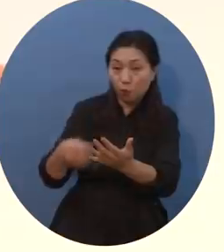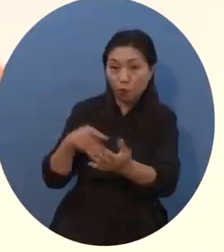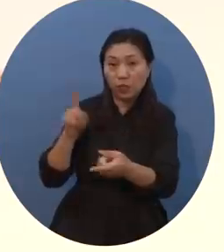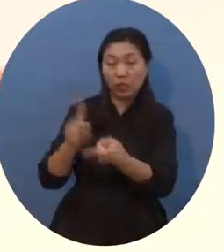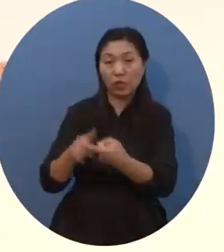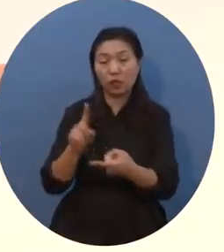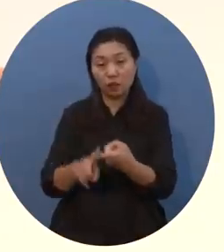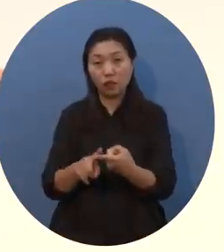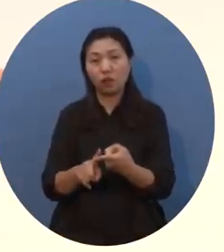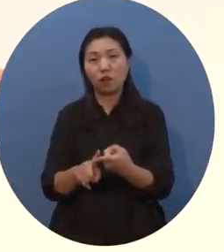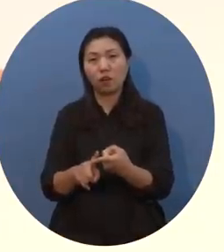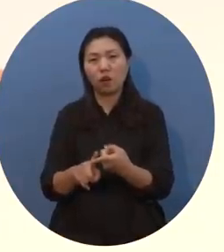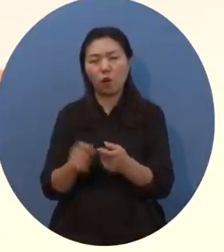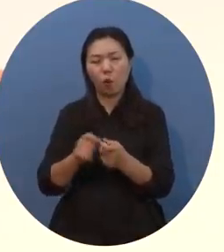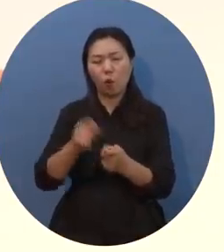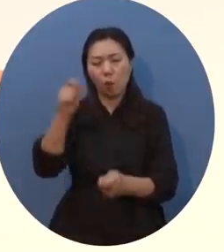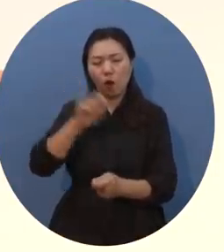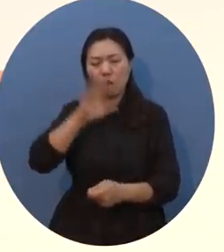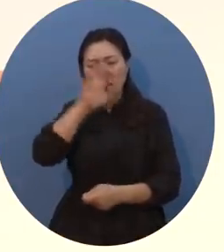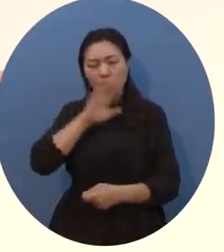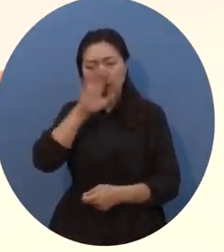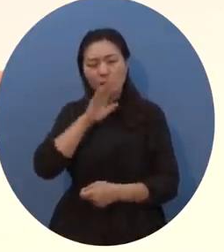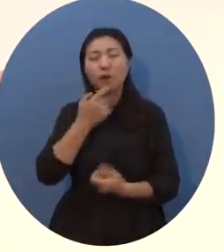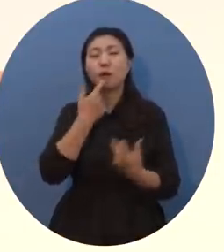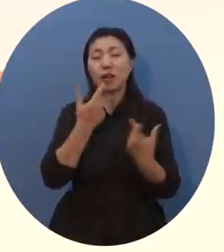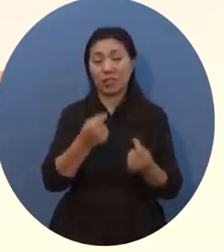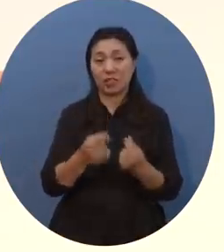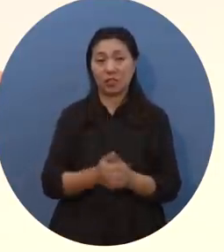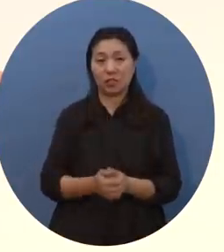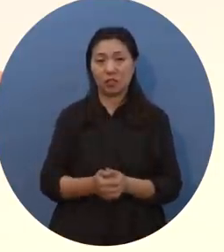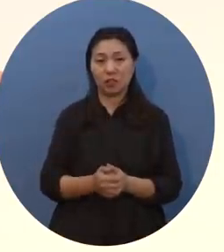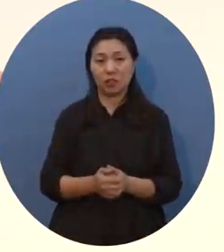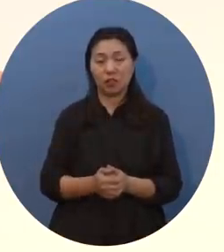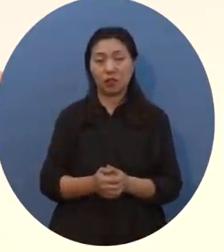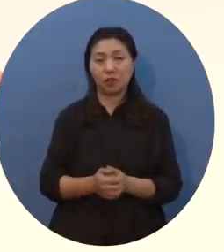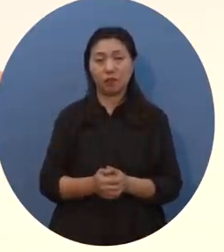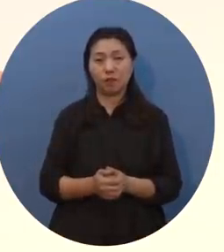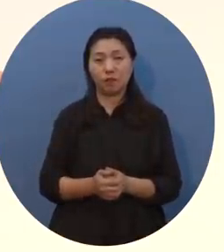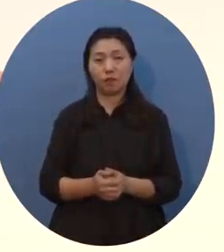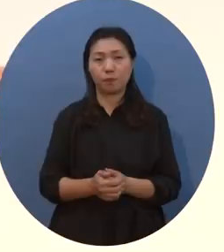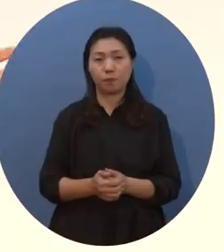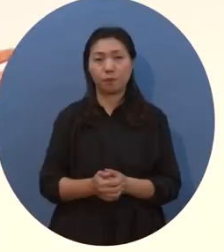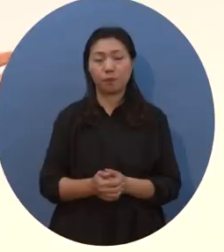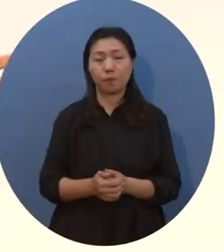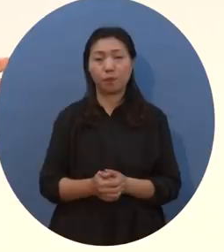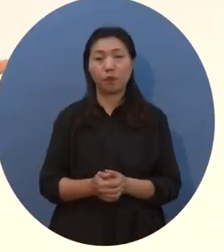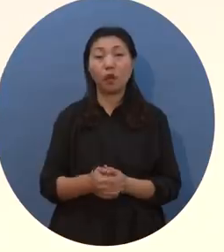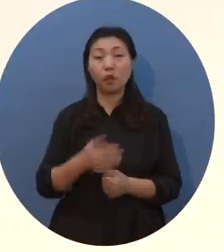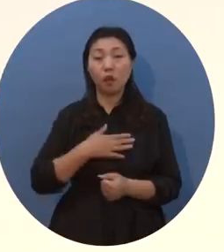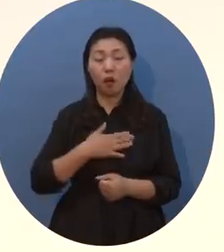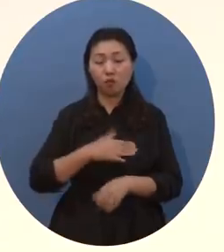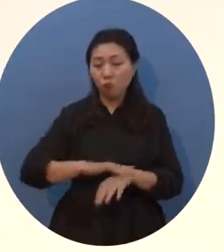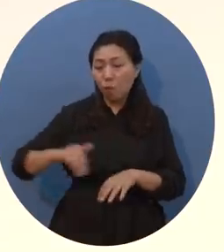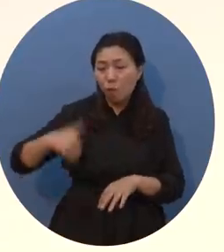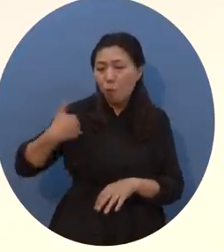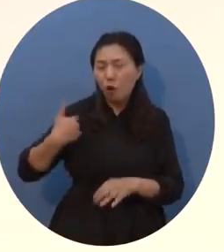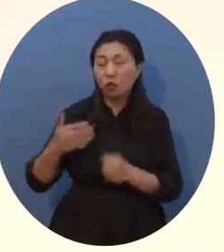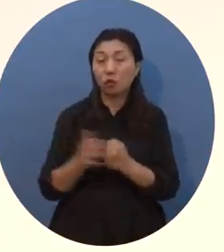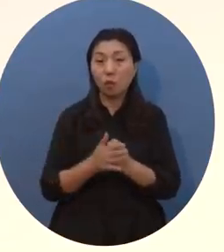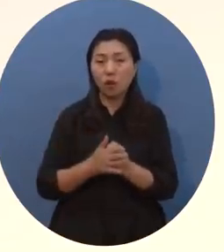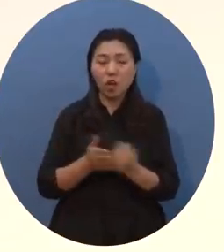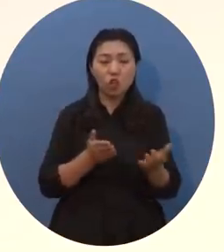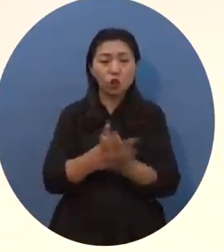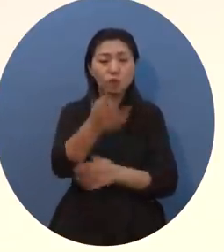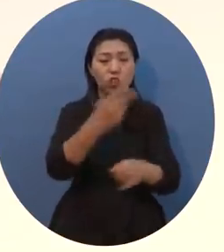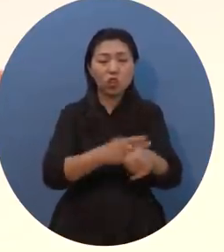대해서 오랜 훈련을 한 거나 갔죠. 연습을 한 거나. 왜? 그리고 내가 모르니까 전문